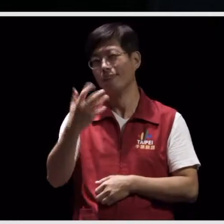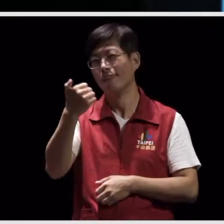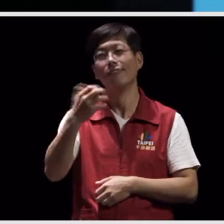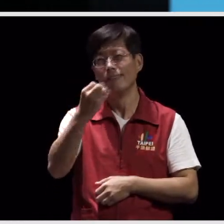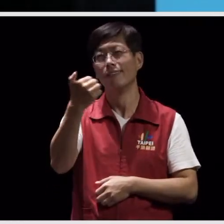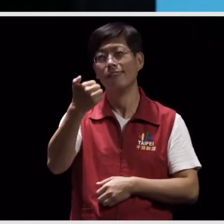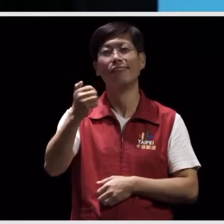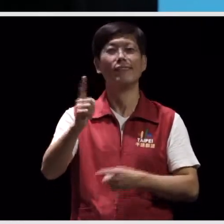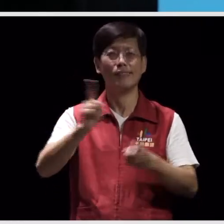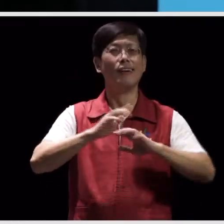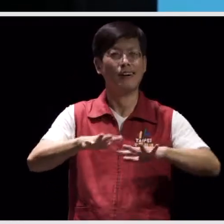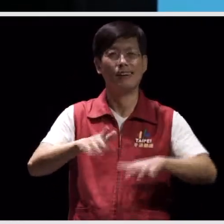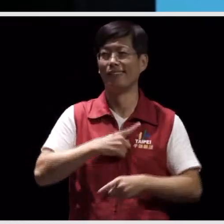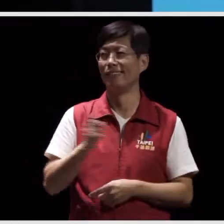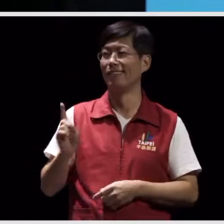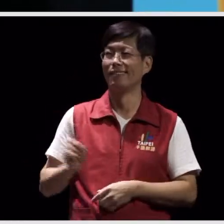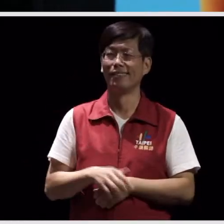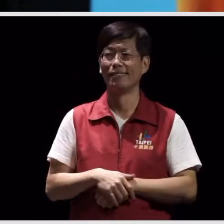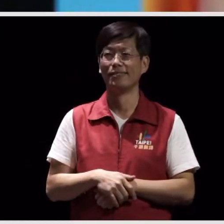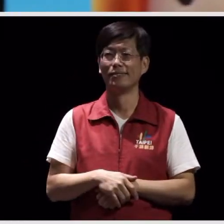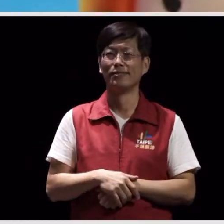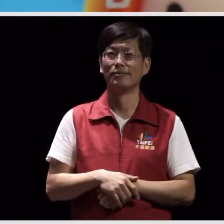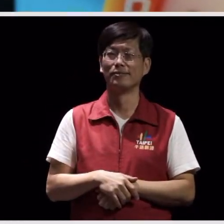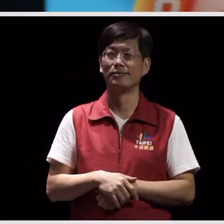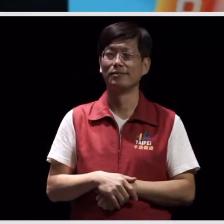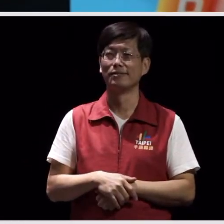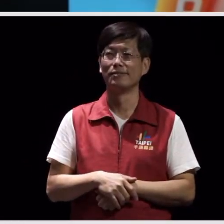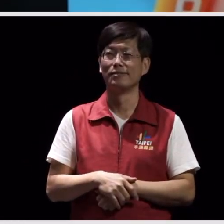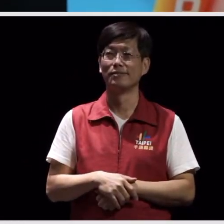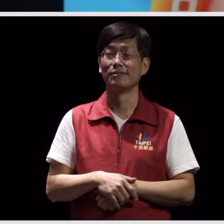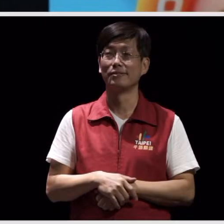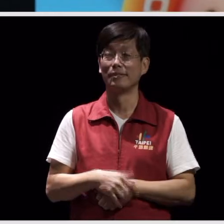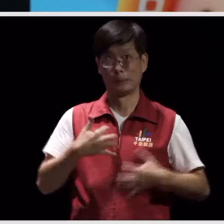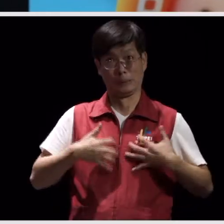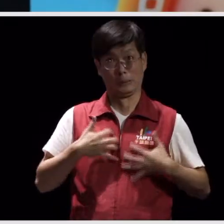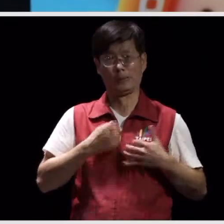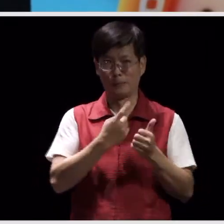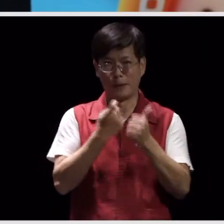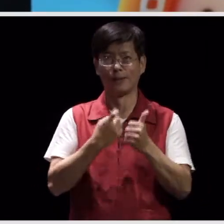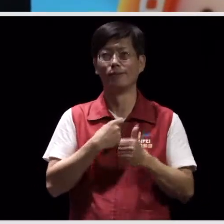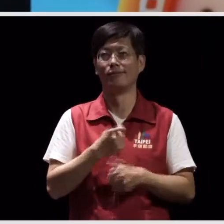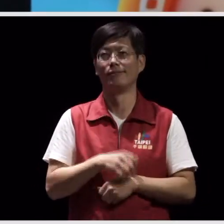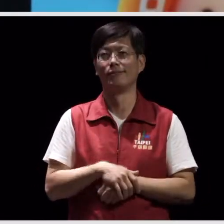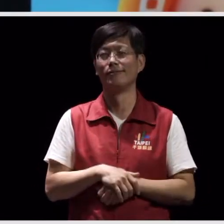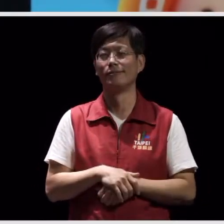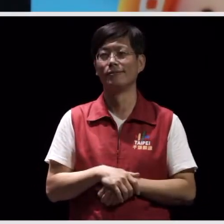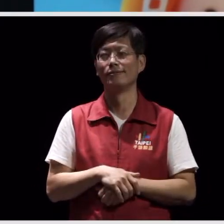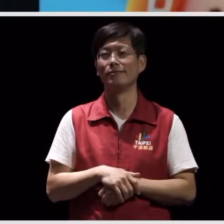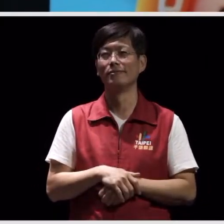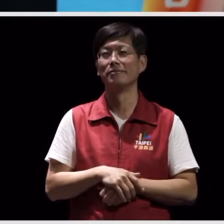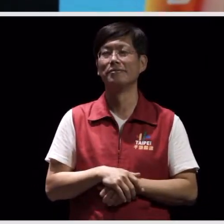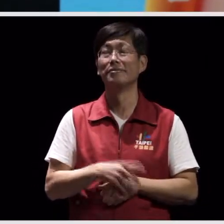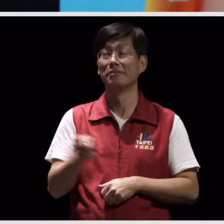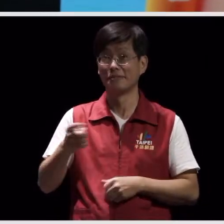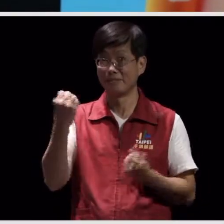我直接讲，大家冷静，大家冷静，好，对，所以你知道吧，兴奋是需要诱导的，好。第二个是他